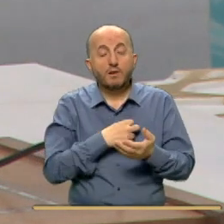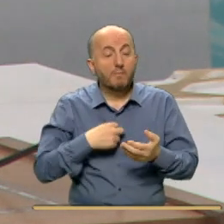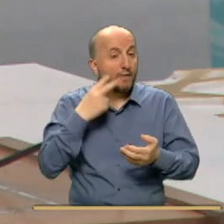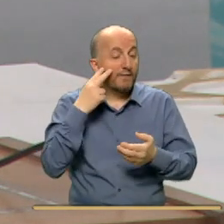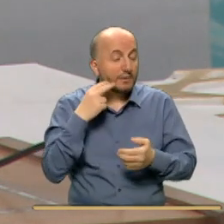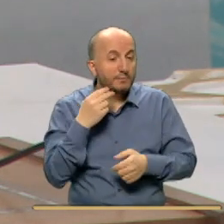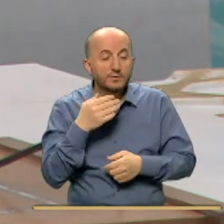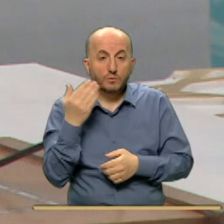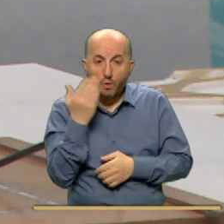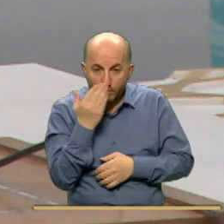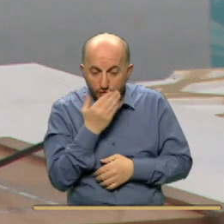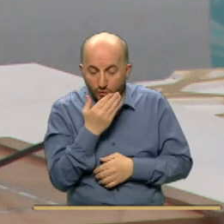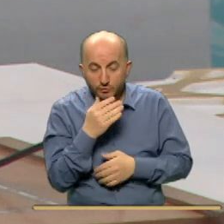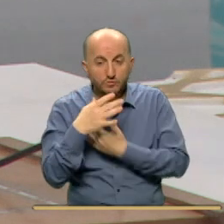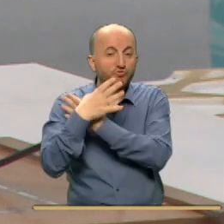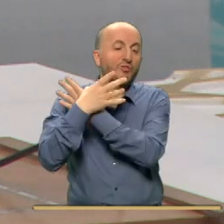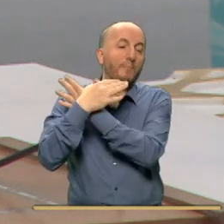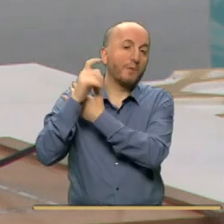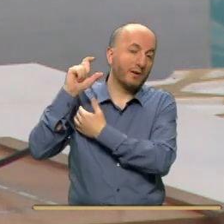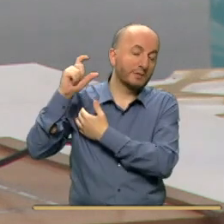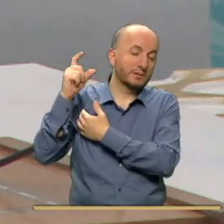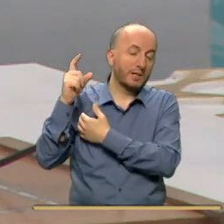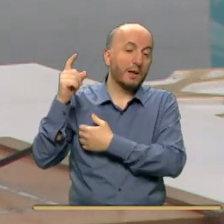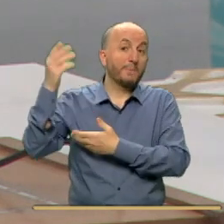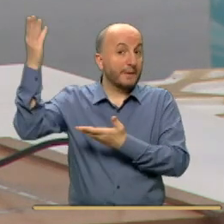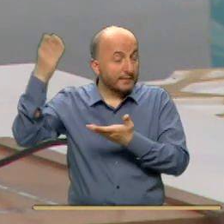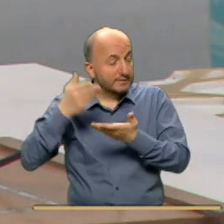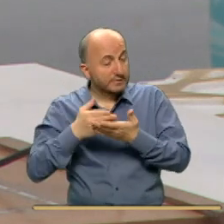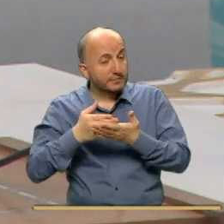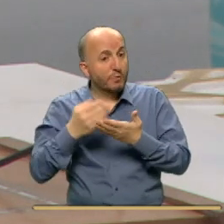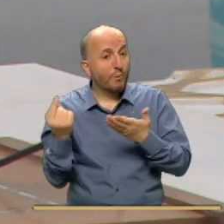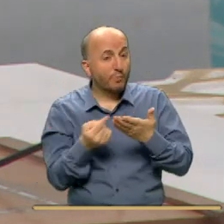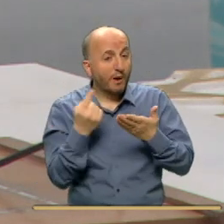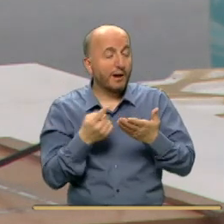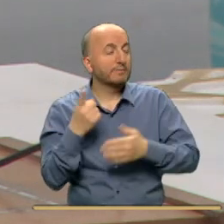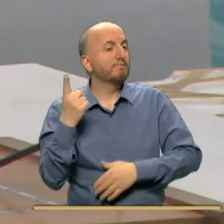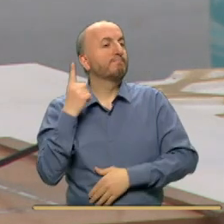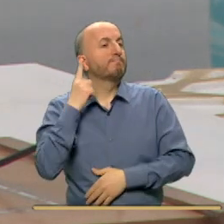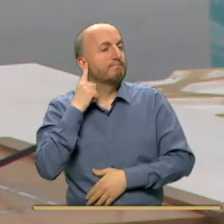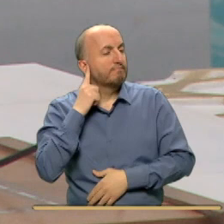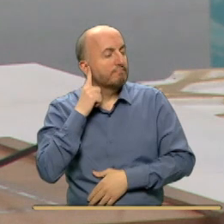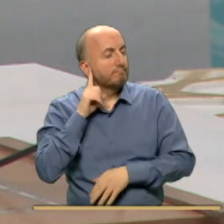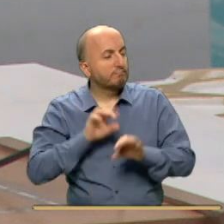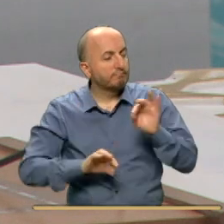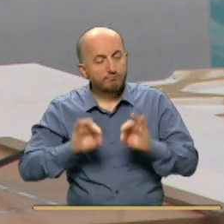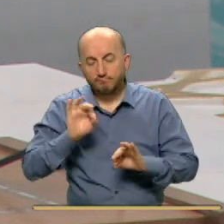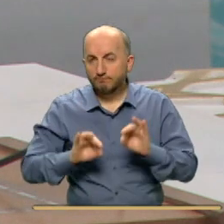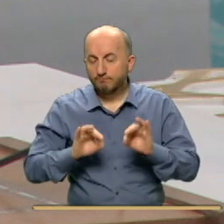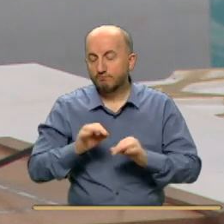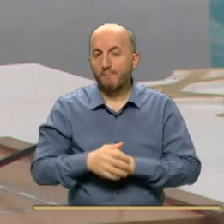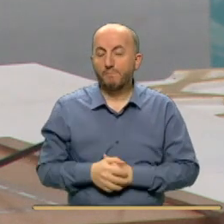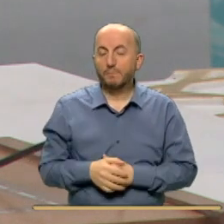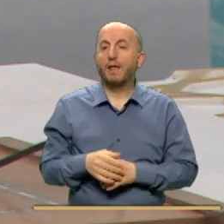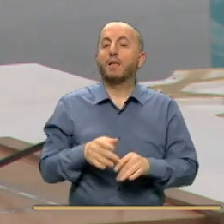okuyor, Cebrail aleyhisselam indirdiği o vahyi dinliyor ve kontrol ediyor. Aslında